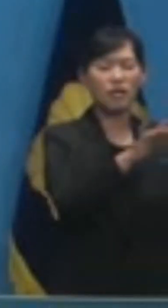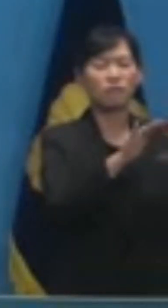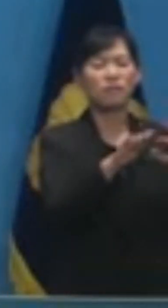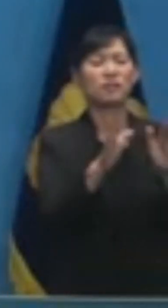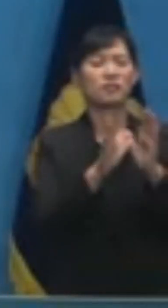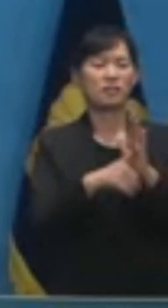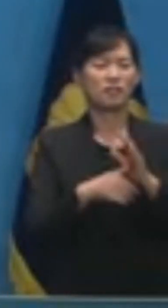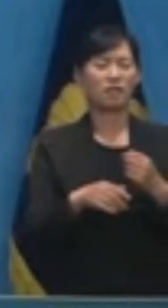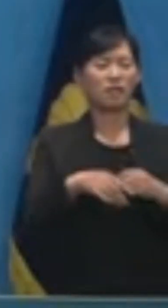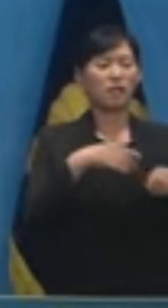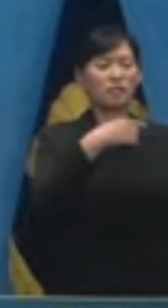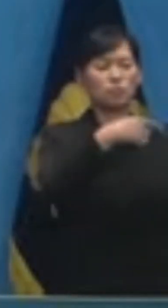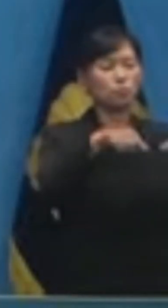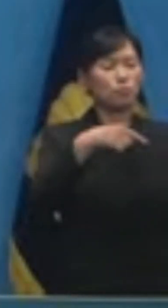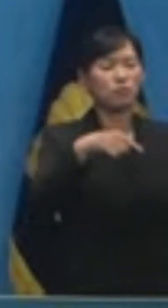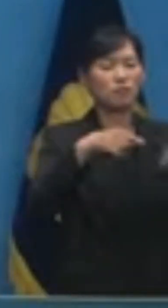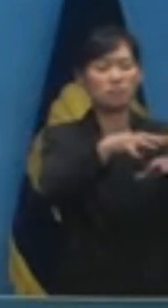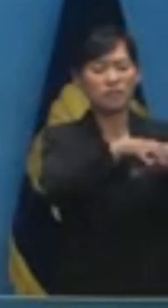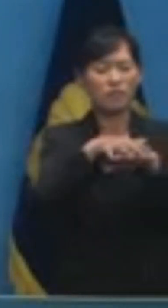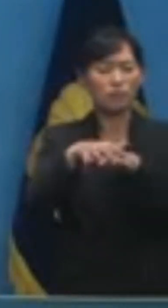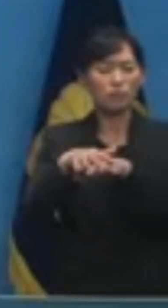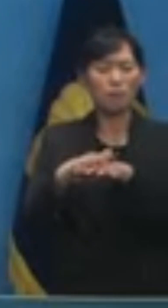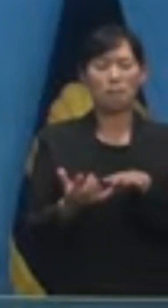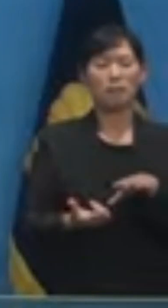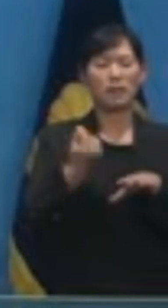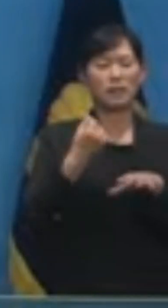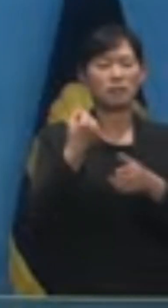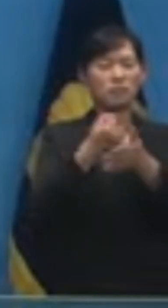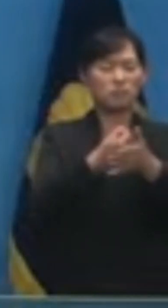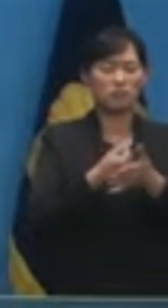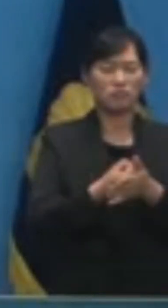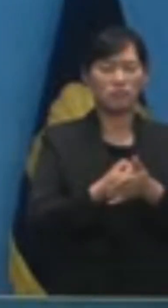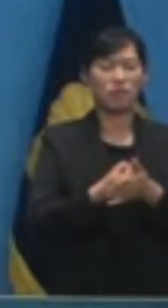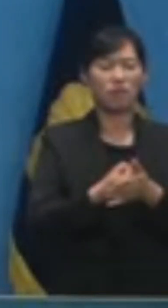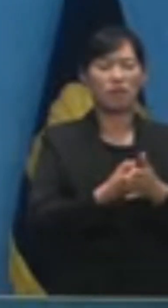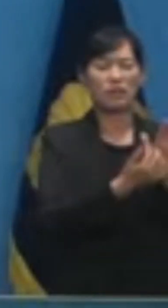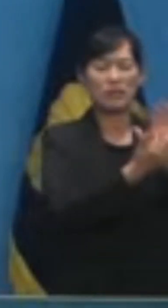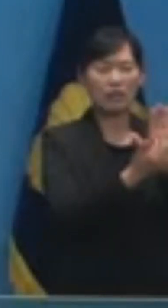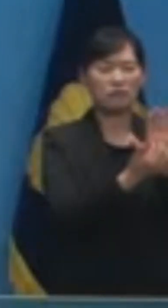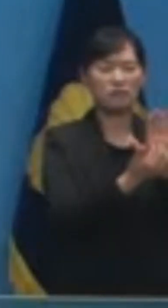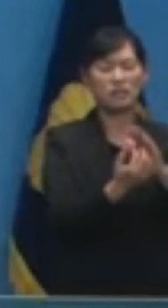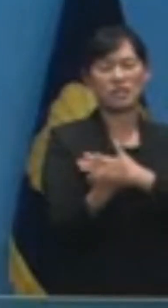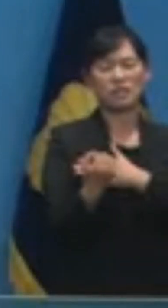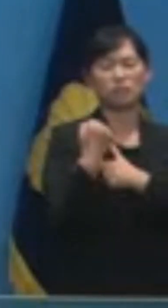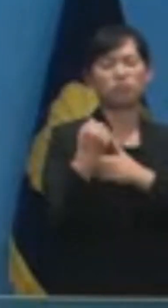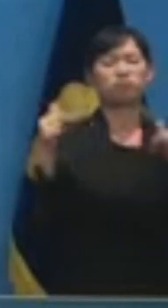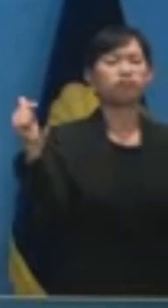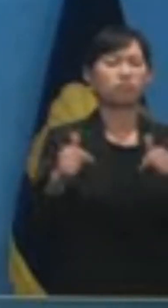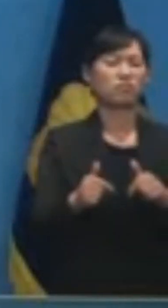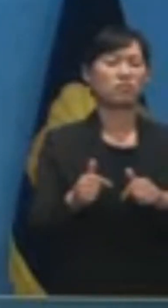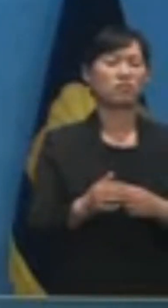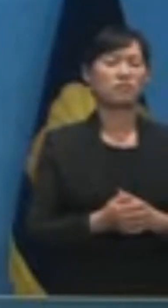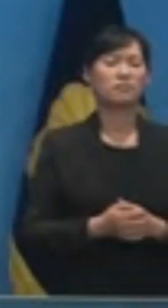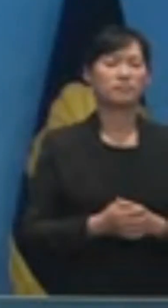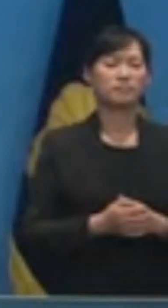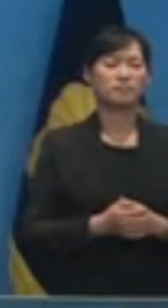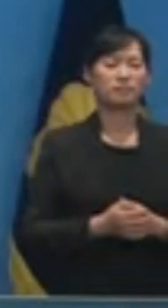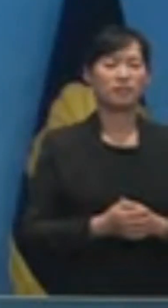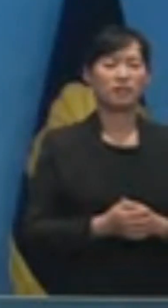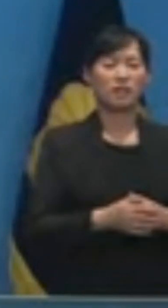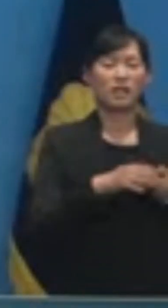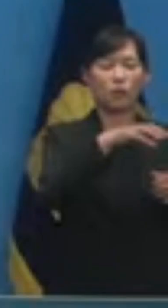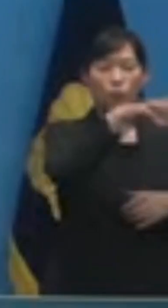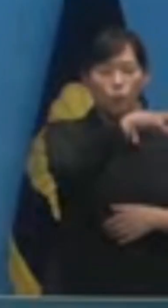일관된 지휘체계 부재로 신속한 의사결정이나 대응력을 저하시키고 있습니다.